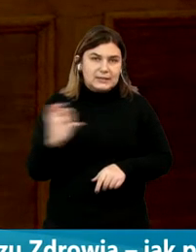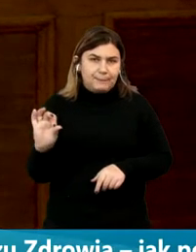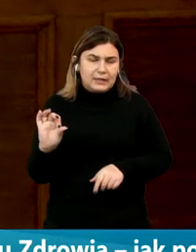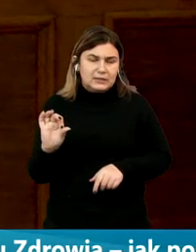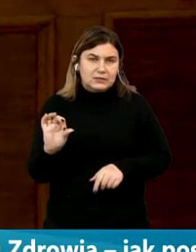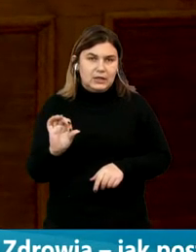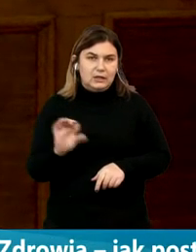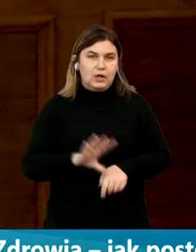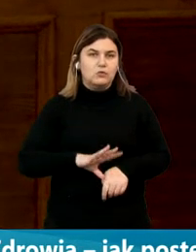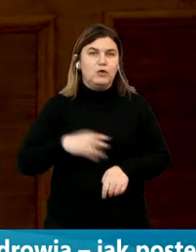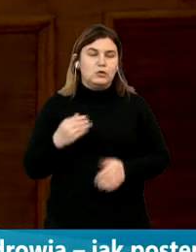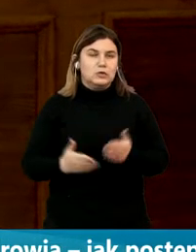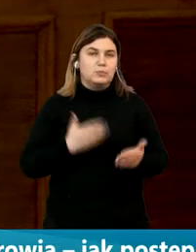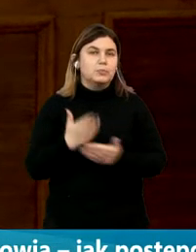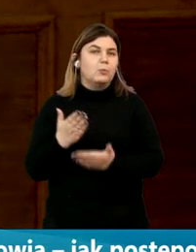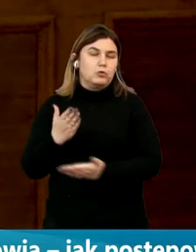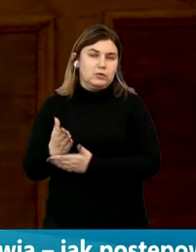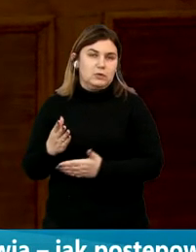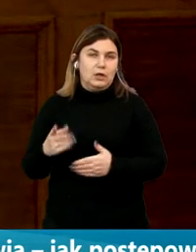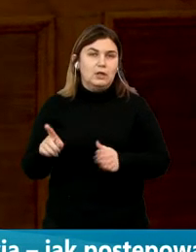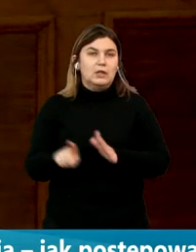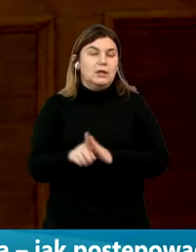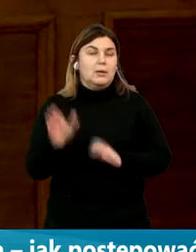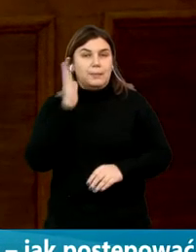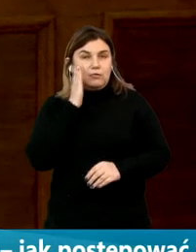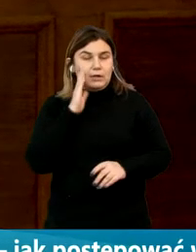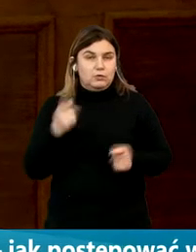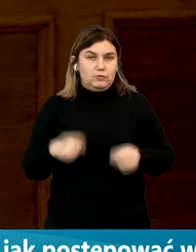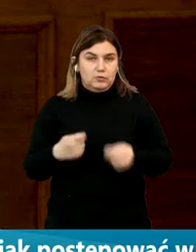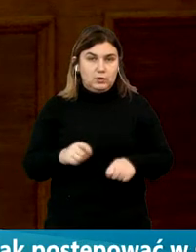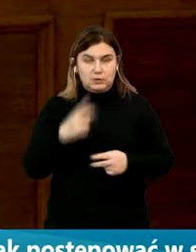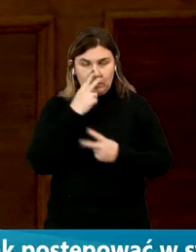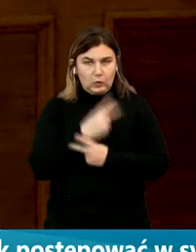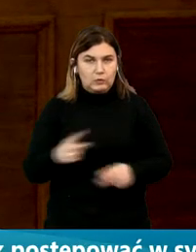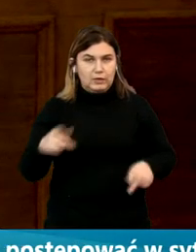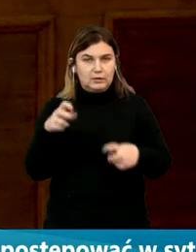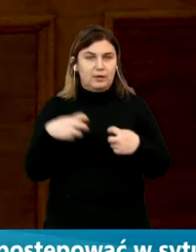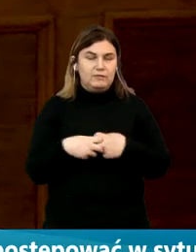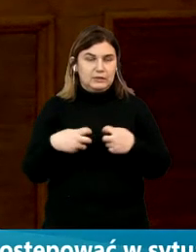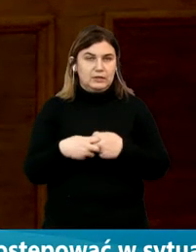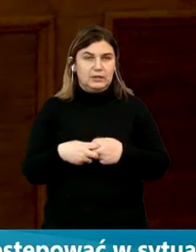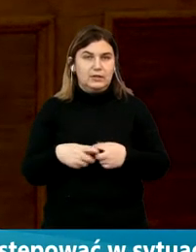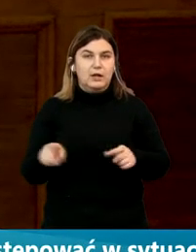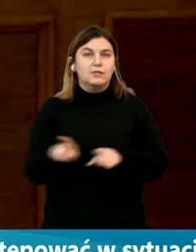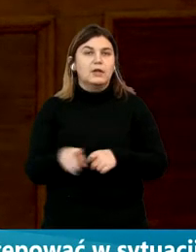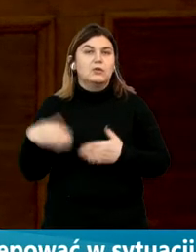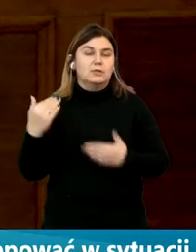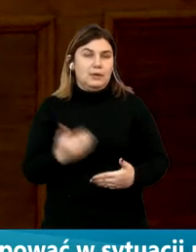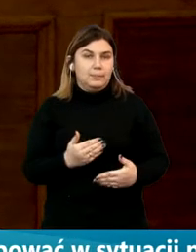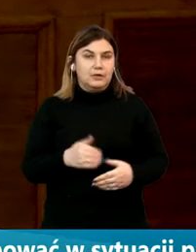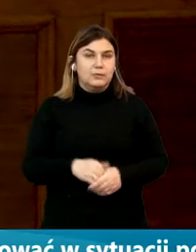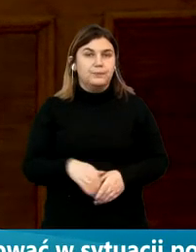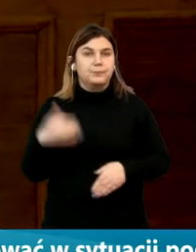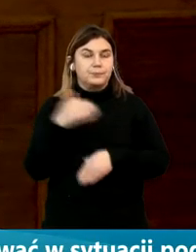specjalną świąteczną ofertę skierowaną do mieszkańców Szczecina. Więc do tych odwiedzi na stronie internetowej też zapraszam. Na